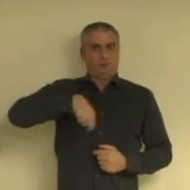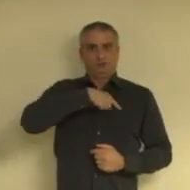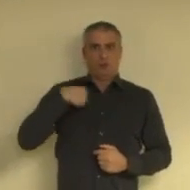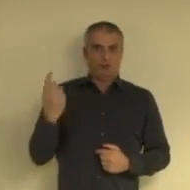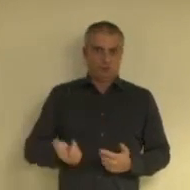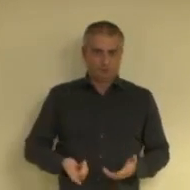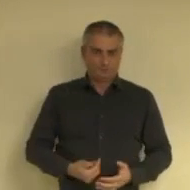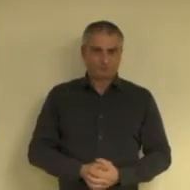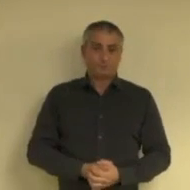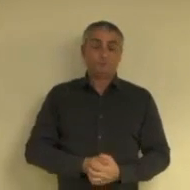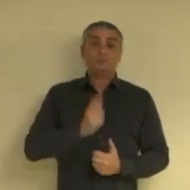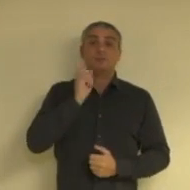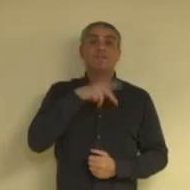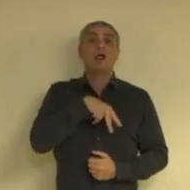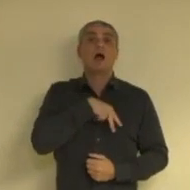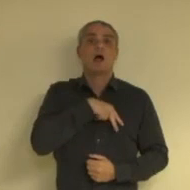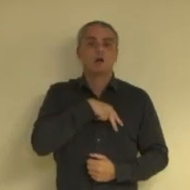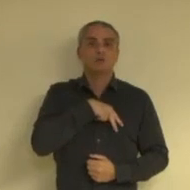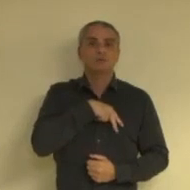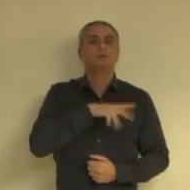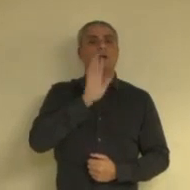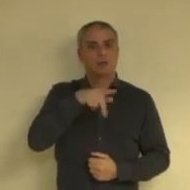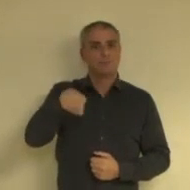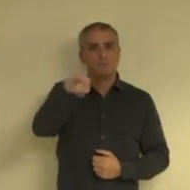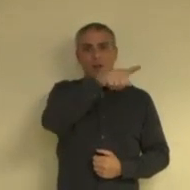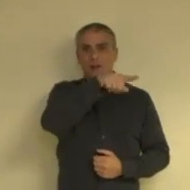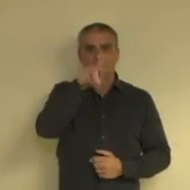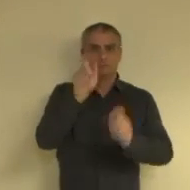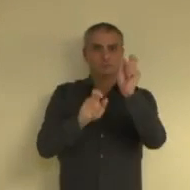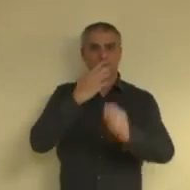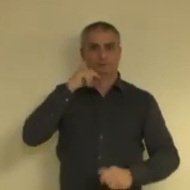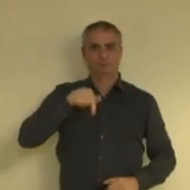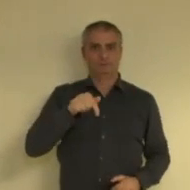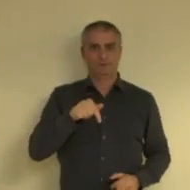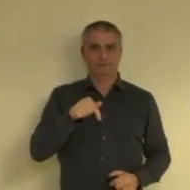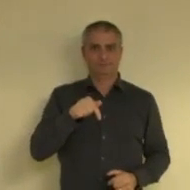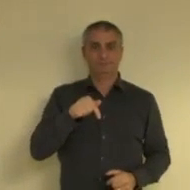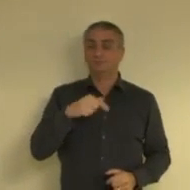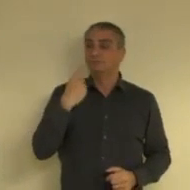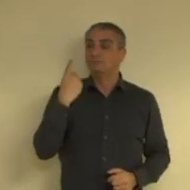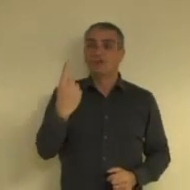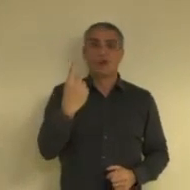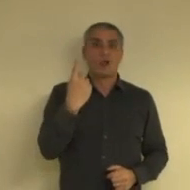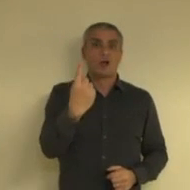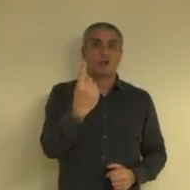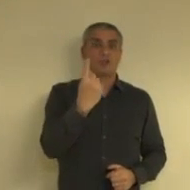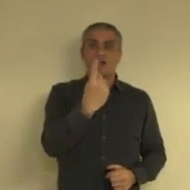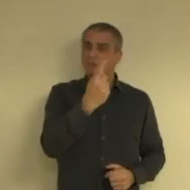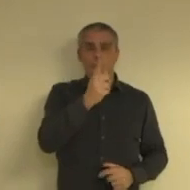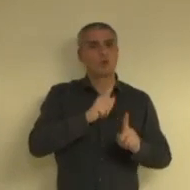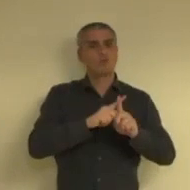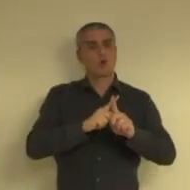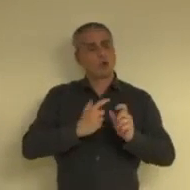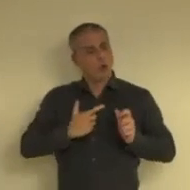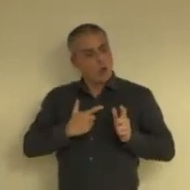כתפינו. אבל האחריות רובצת גם עליכם, אזרחי ישראל. כל אחד מכם הוא